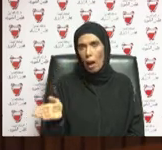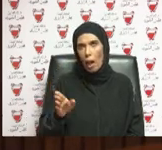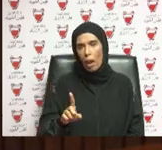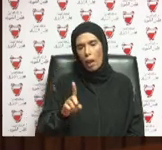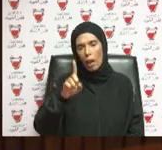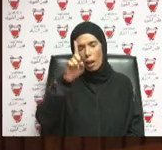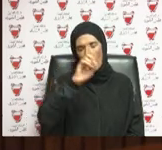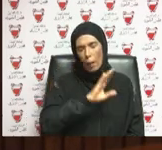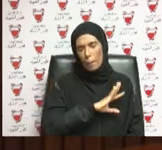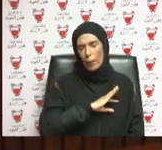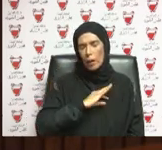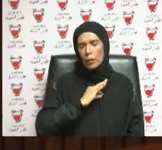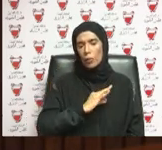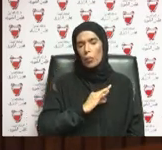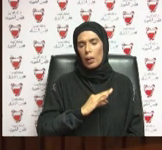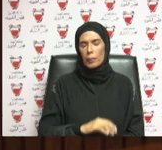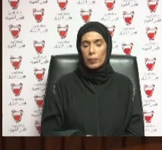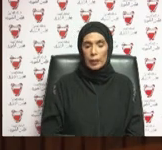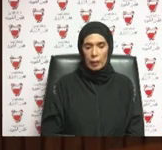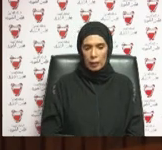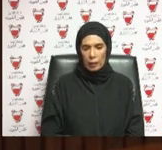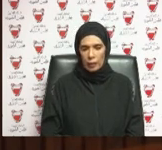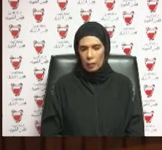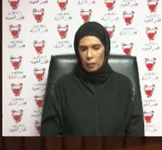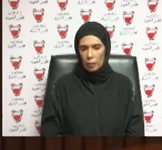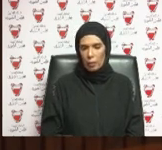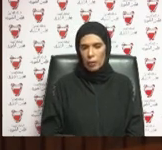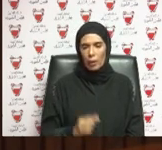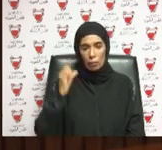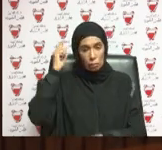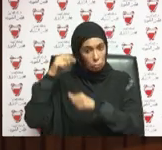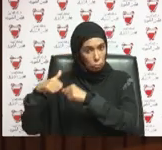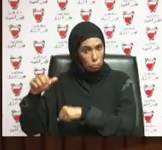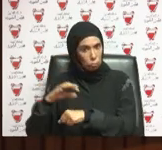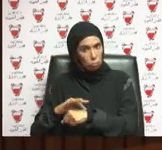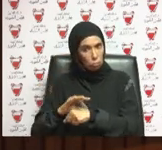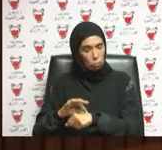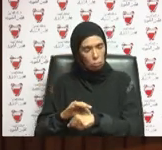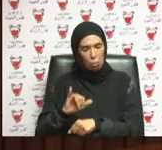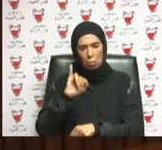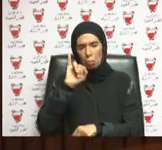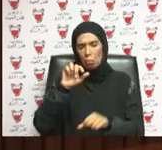الأمير الراحل خليفة بن سلمان، فإننا نذكر الإنسانية بكل معانيها